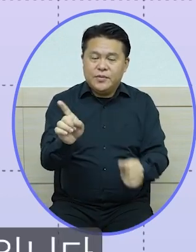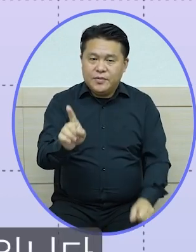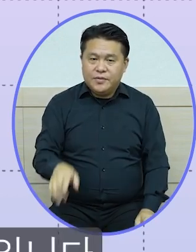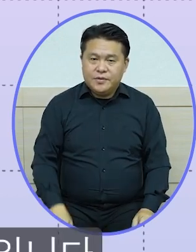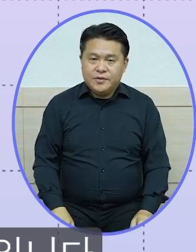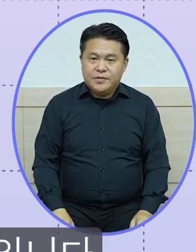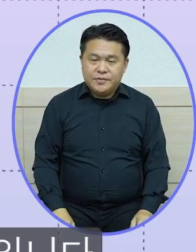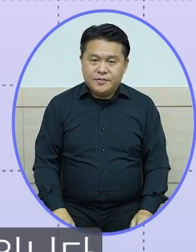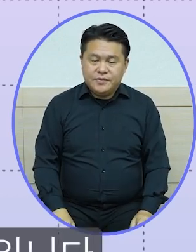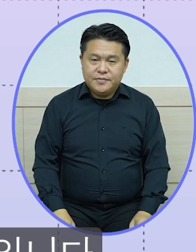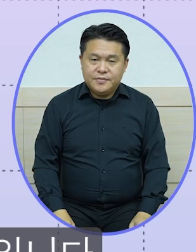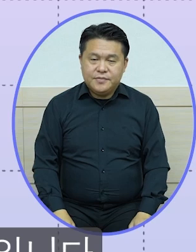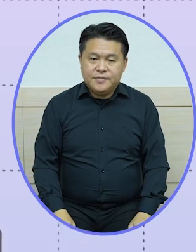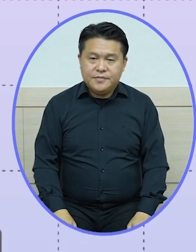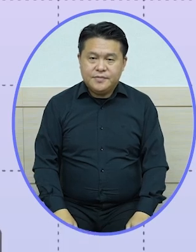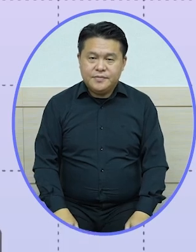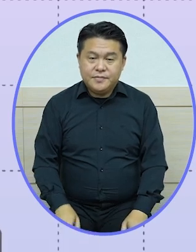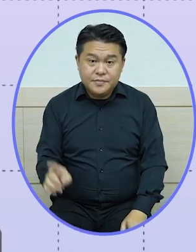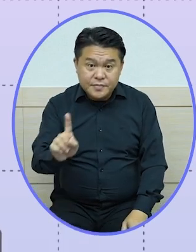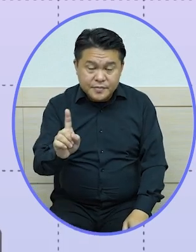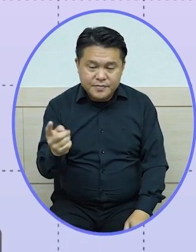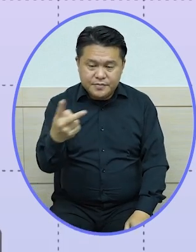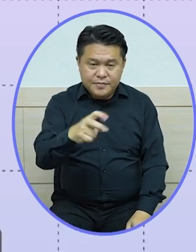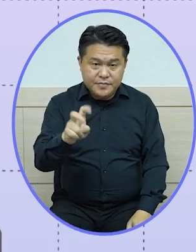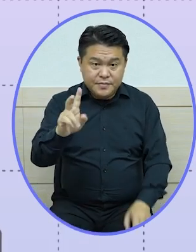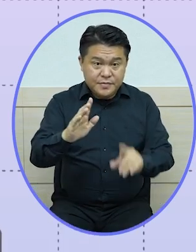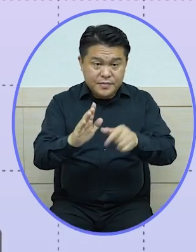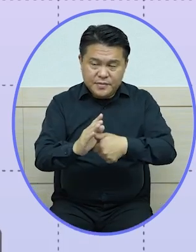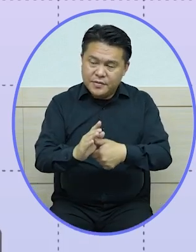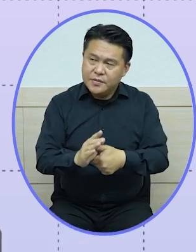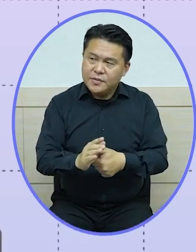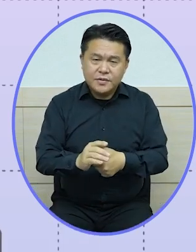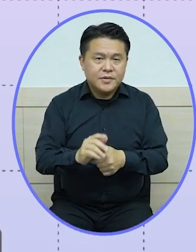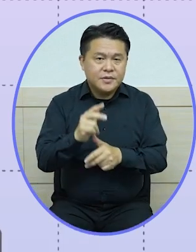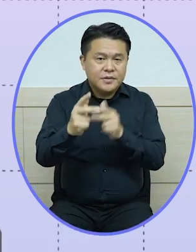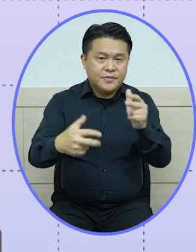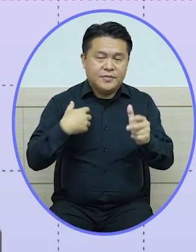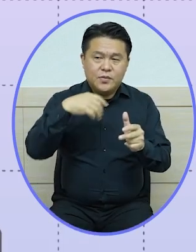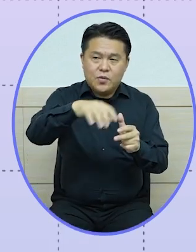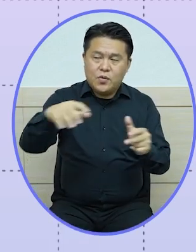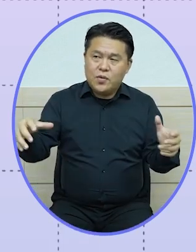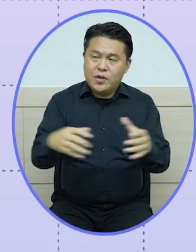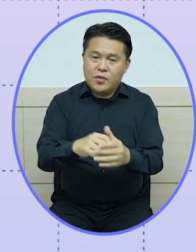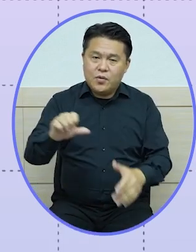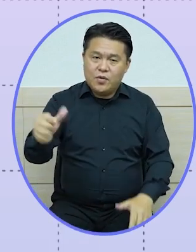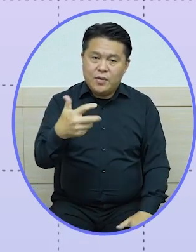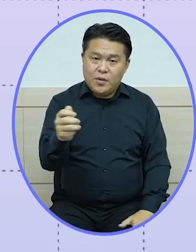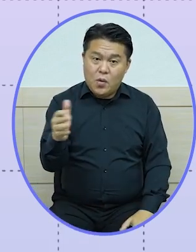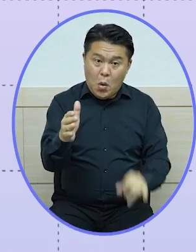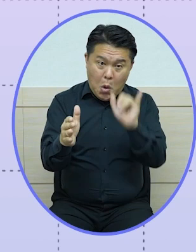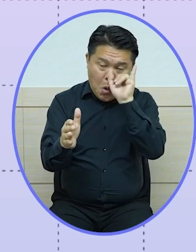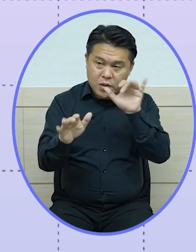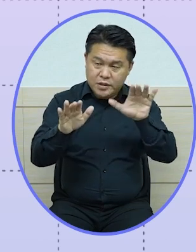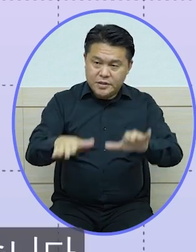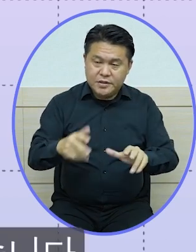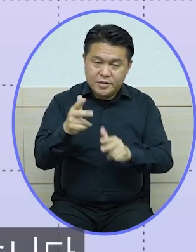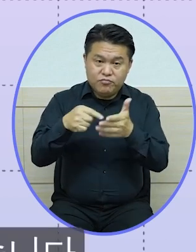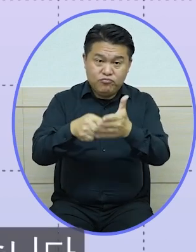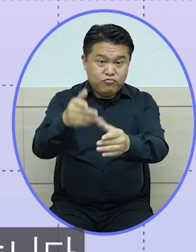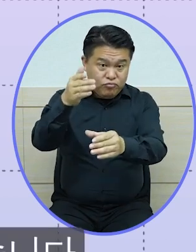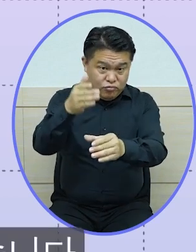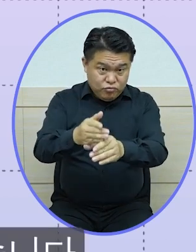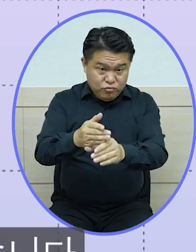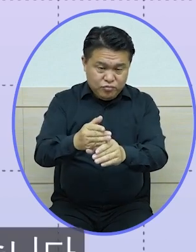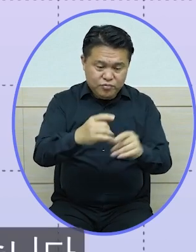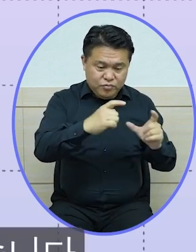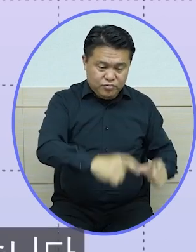수행기관과 협력하고 지원하는 사업입니다. 2022년 580여 개의 사업 수행기관에서 일자리 사업을 추진하고 계시며, 이를